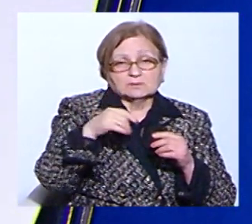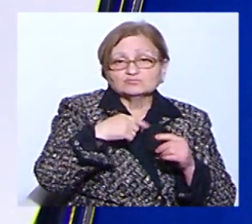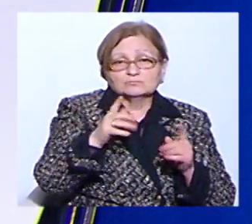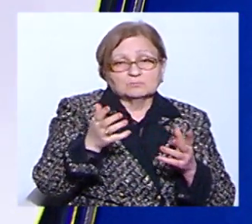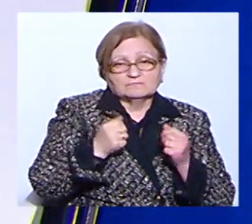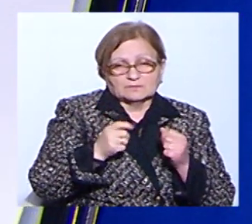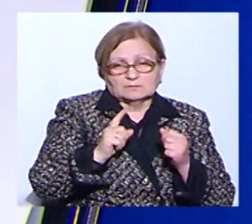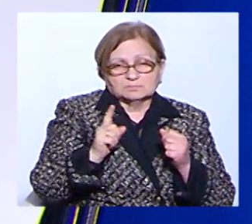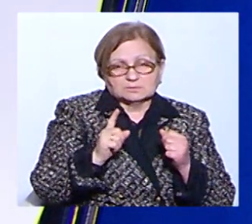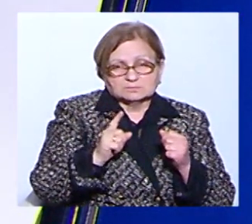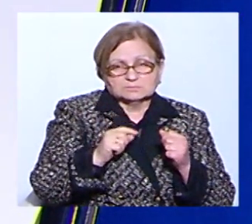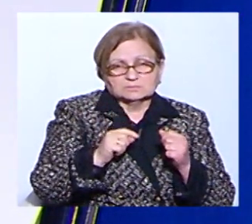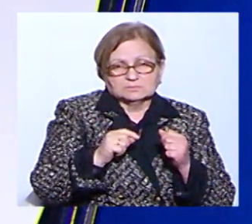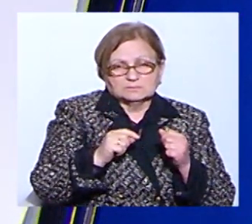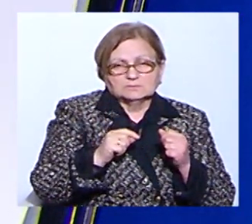მივიღებთ